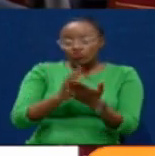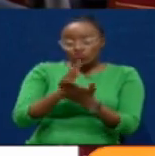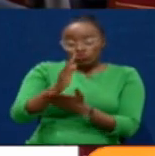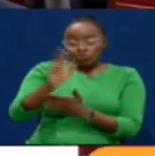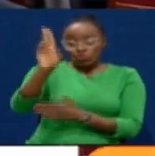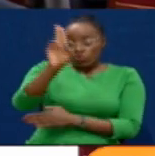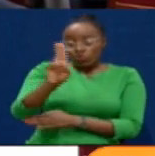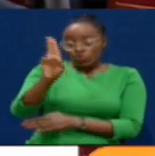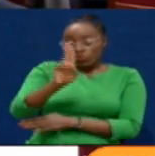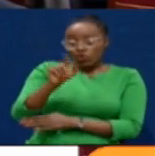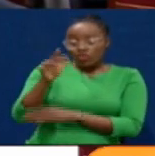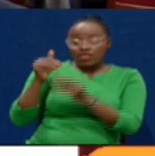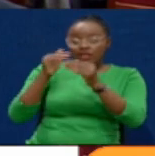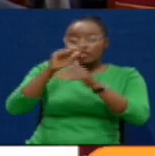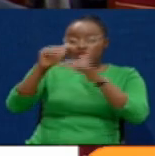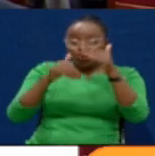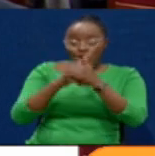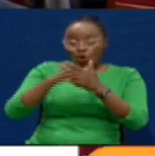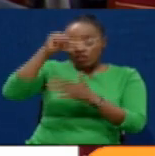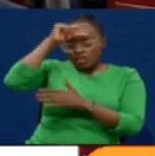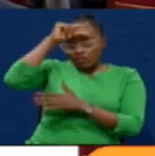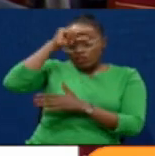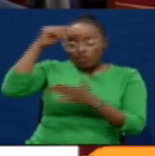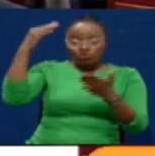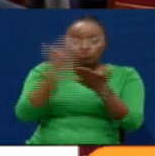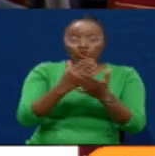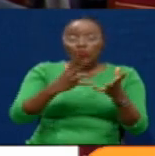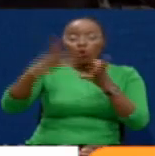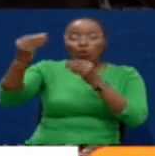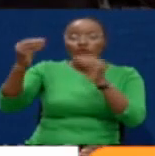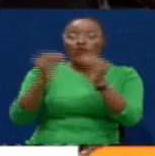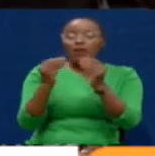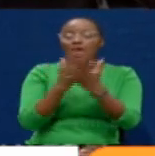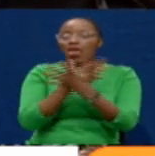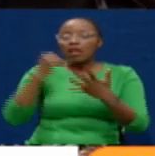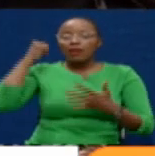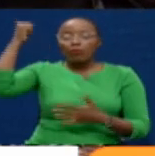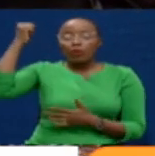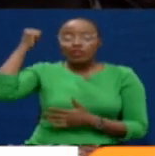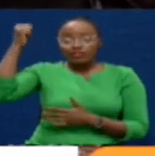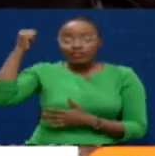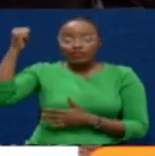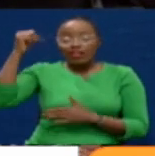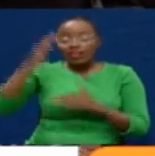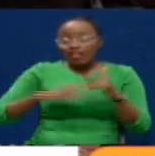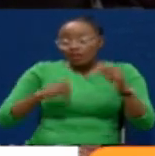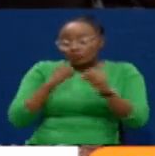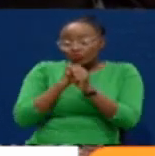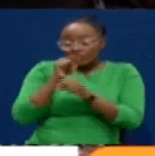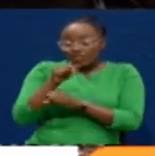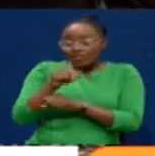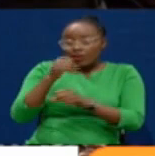Kenyatta kwa viongozi wote wa serikali wakome kuhudhuria mikutano yoyote ya kisiasa, badala yake